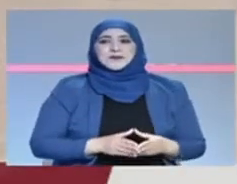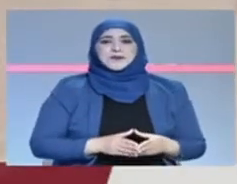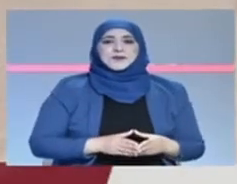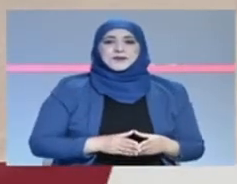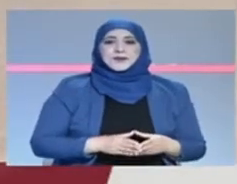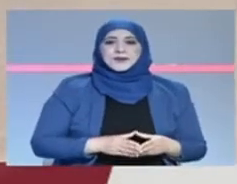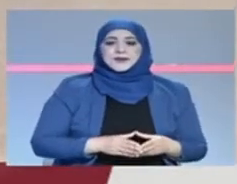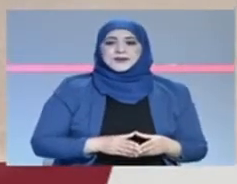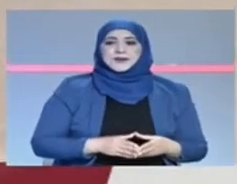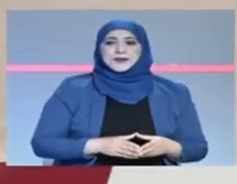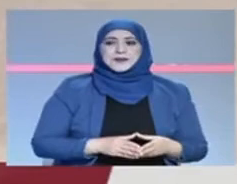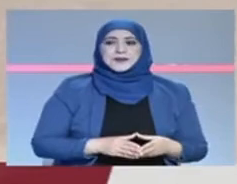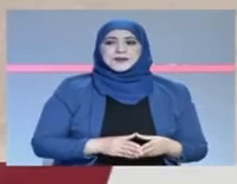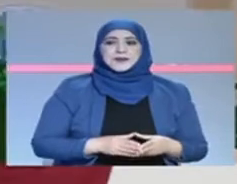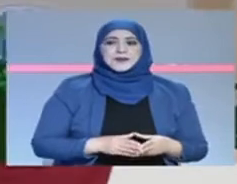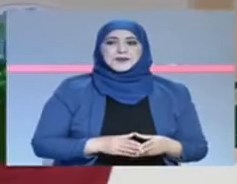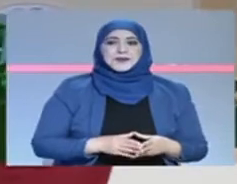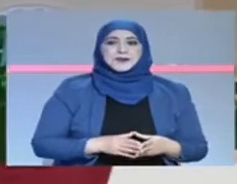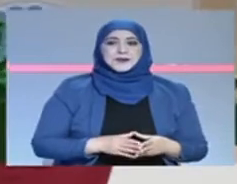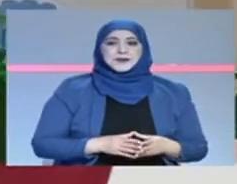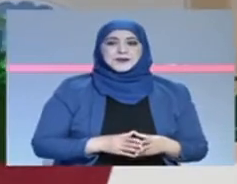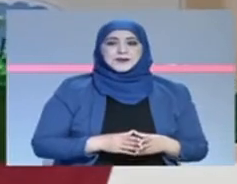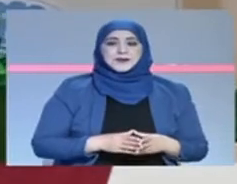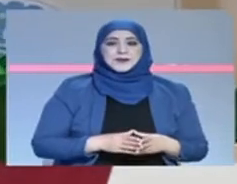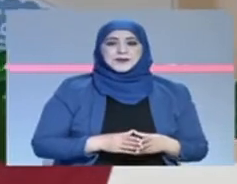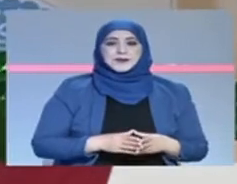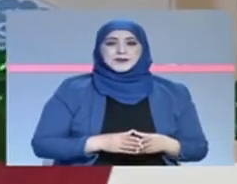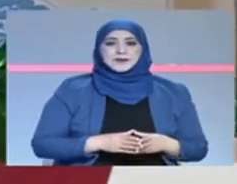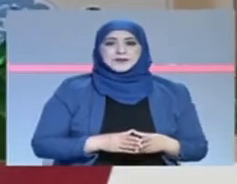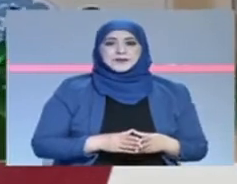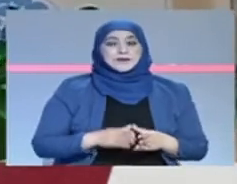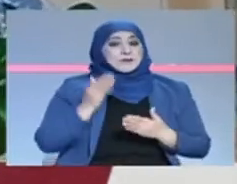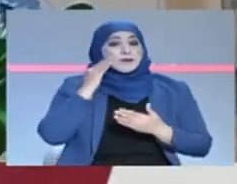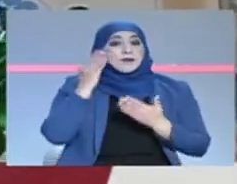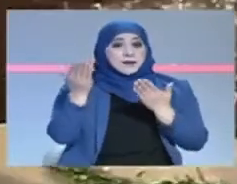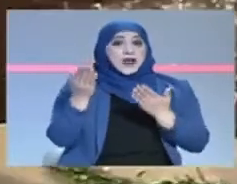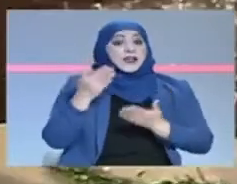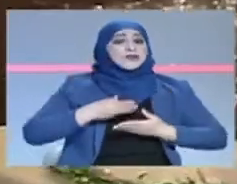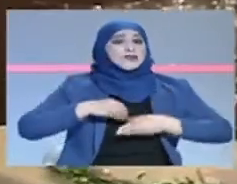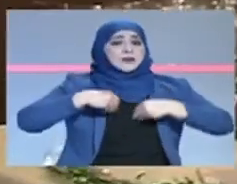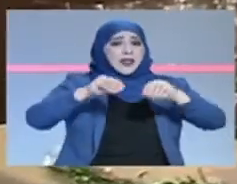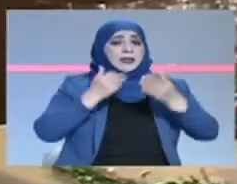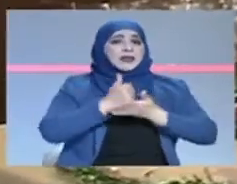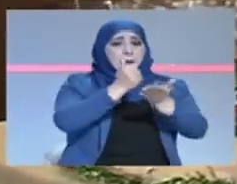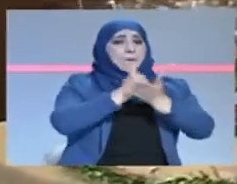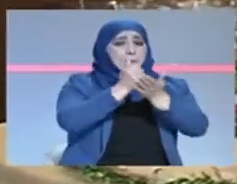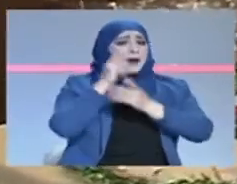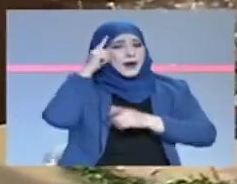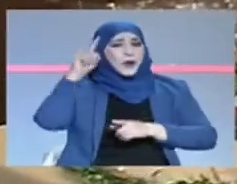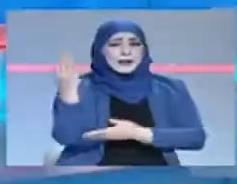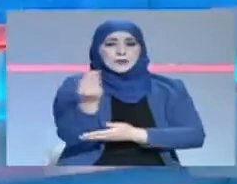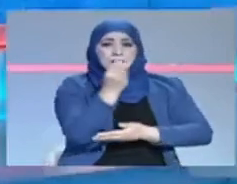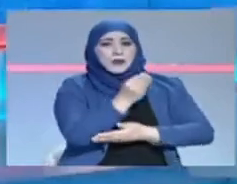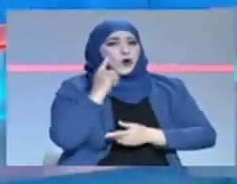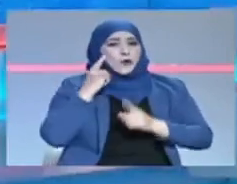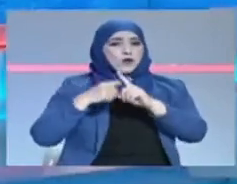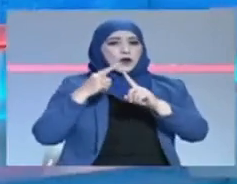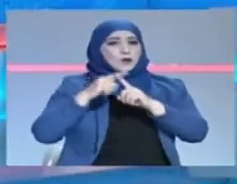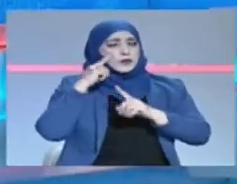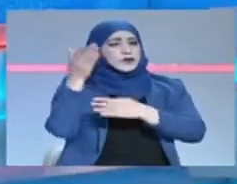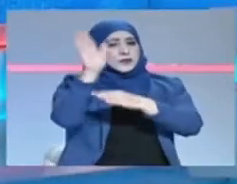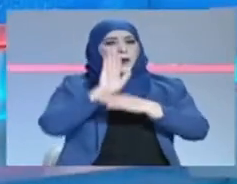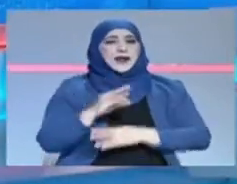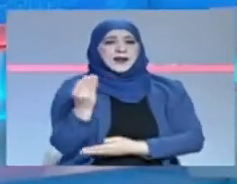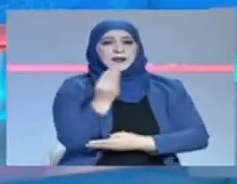قرية أسواس المحرس هدفها توفير ميزانية إضافية عبر التبرعات لقبول الأطفال فاقدي السند